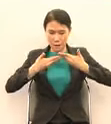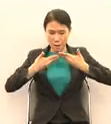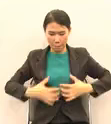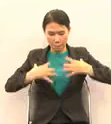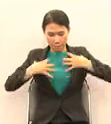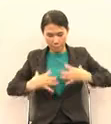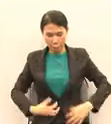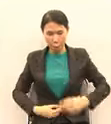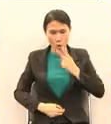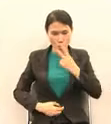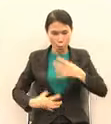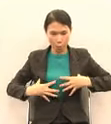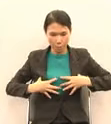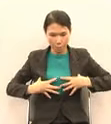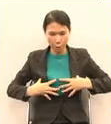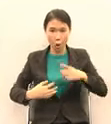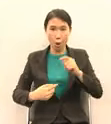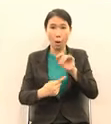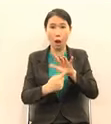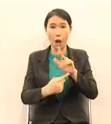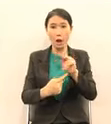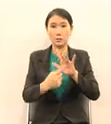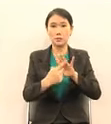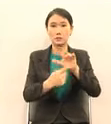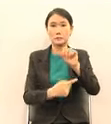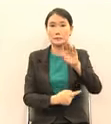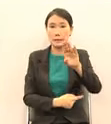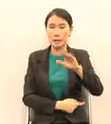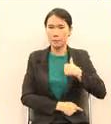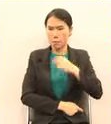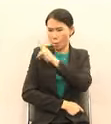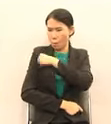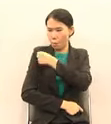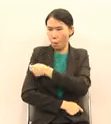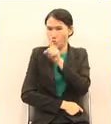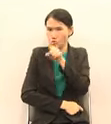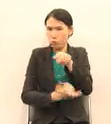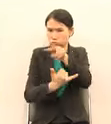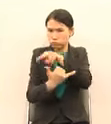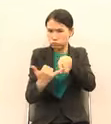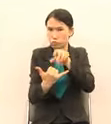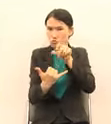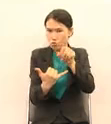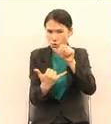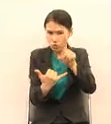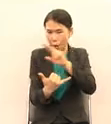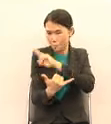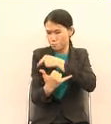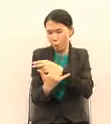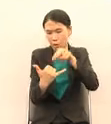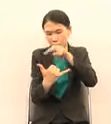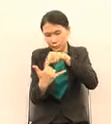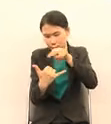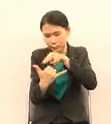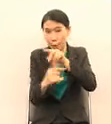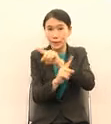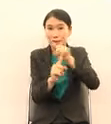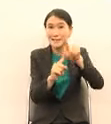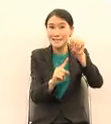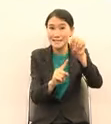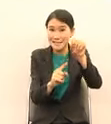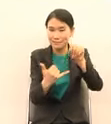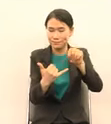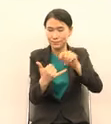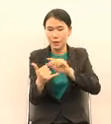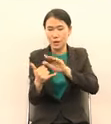ว่าปอดอักเสบนะครับก็แปลว่าคุณหมอต้องรักษาเขาแบบผู้ป่วยปอดอักเสบแล้วถูกไหมวันที่20แต่ว่า